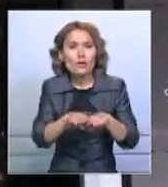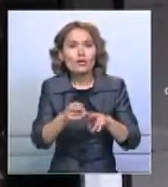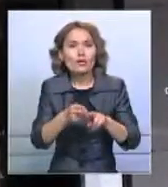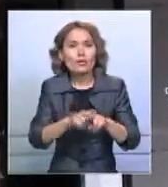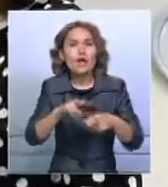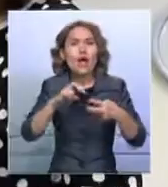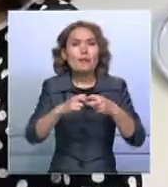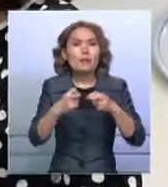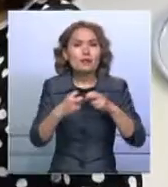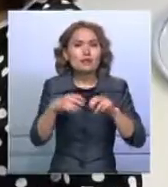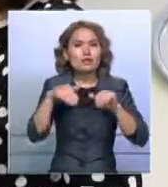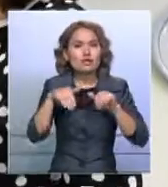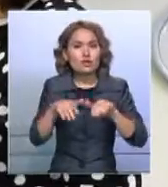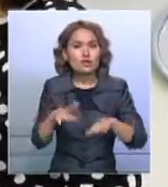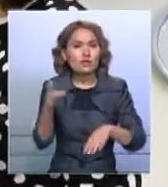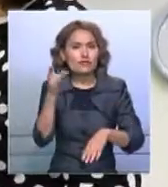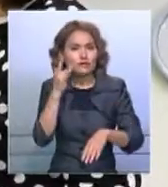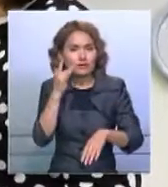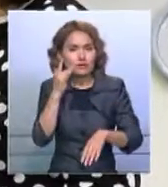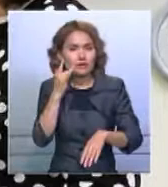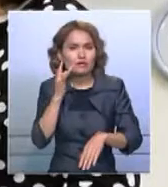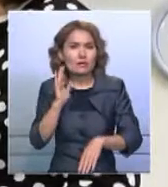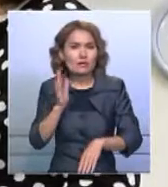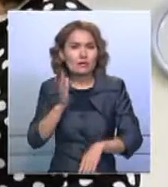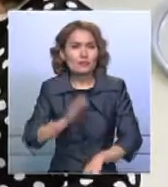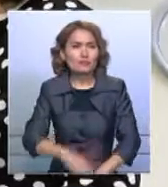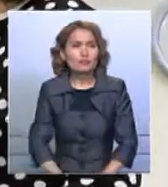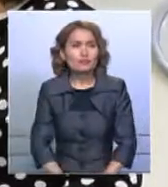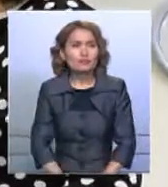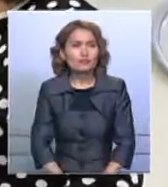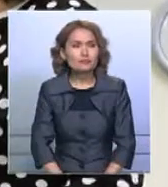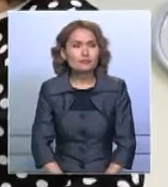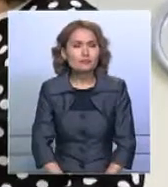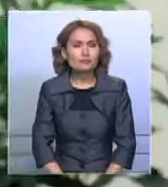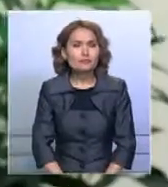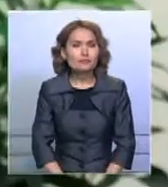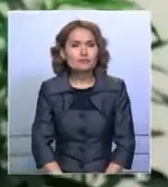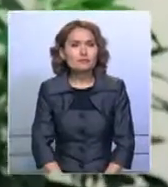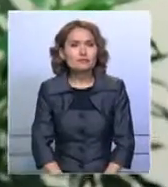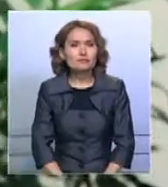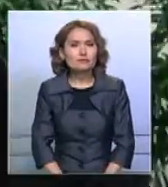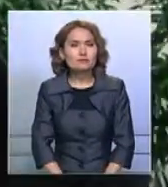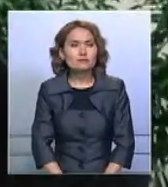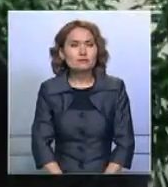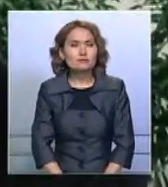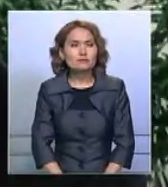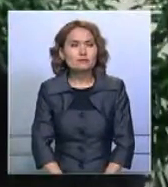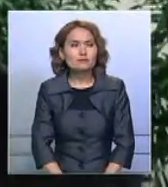радиологиялық қауіпсіздік мәселесін тұрақты көтеретінін атап өтті.